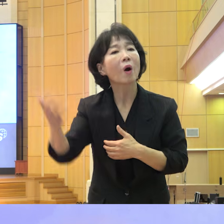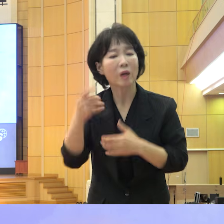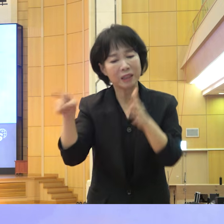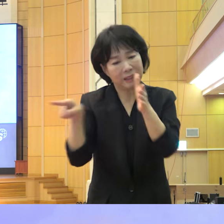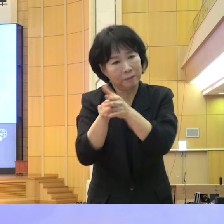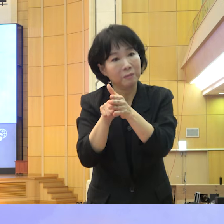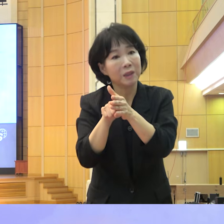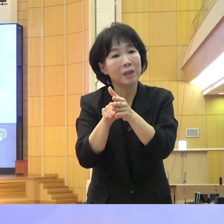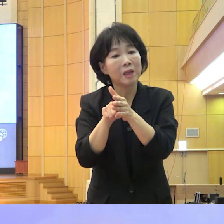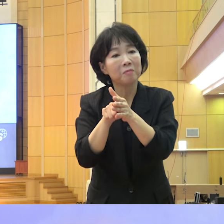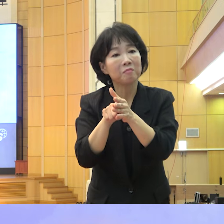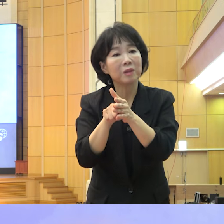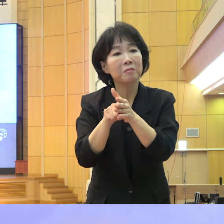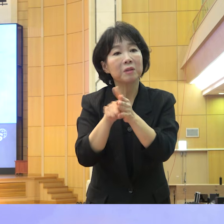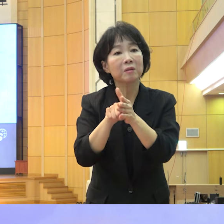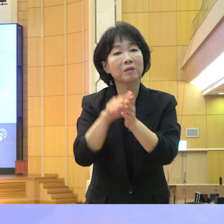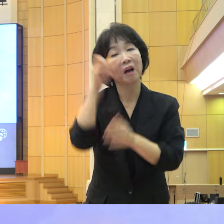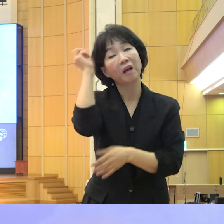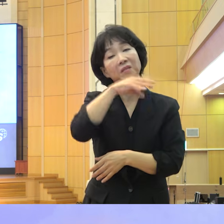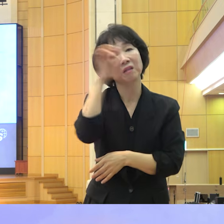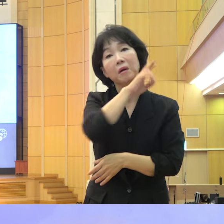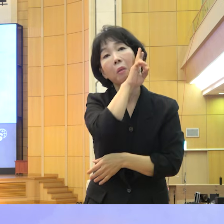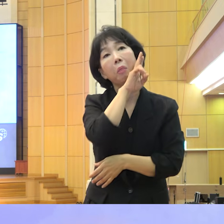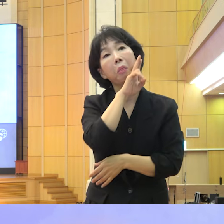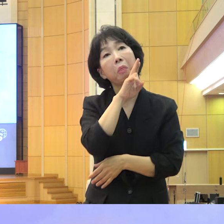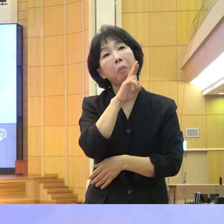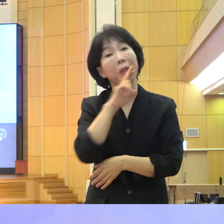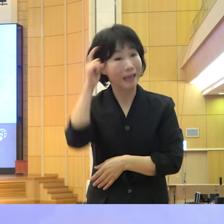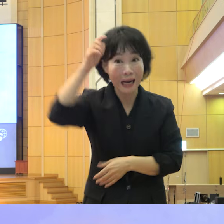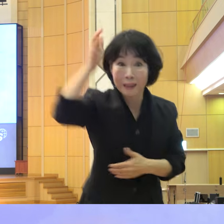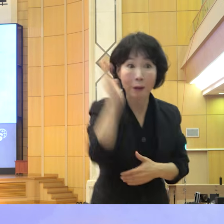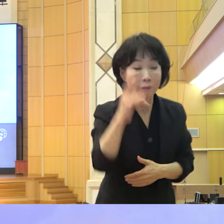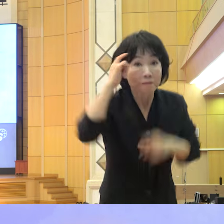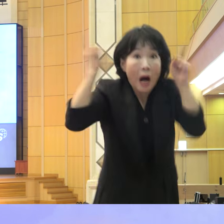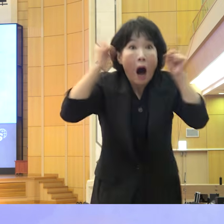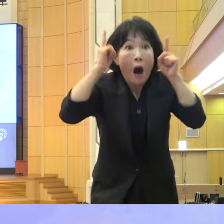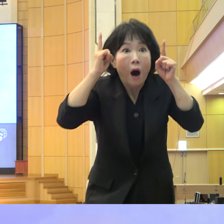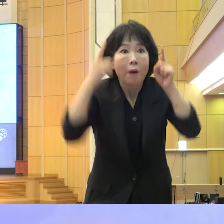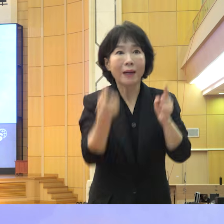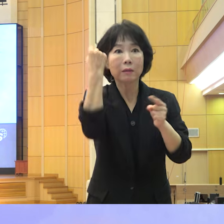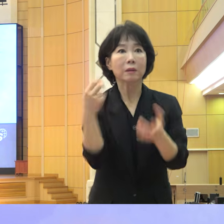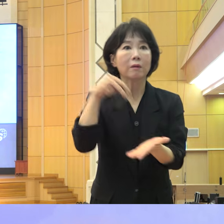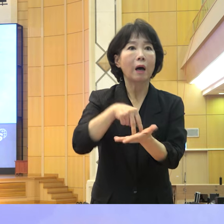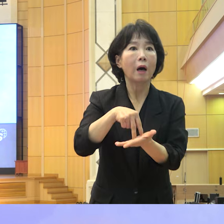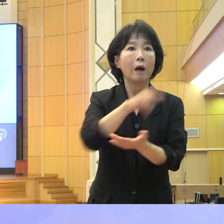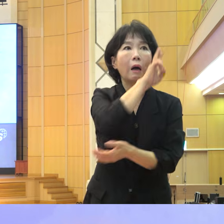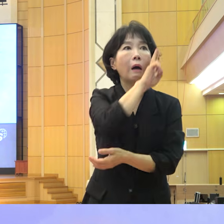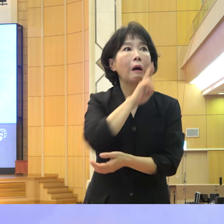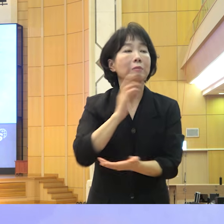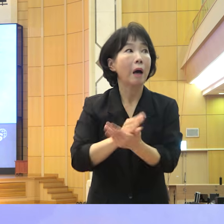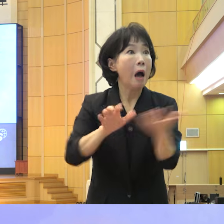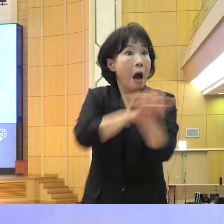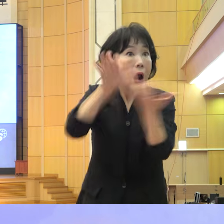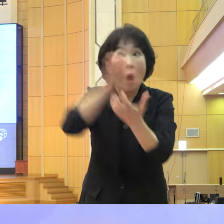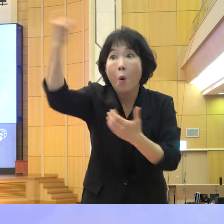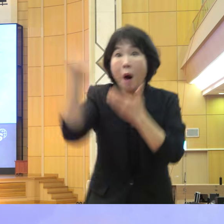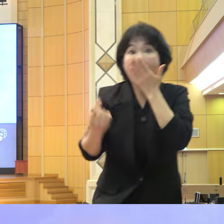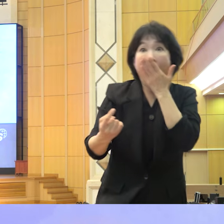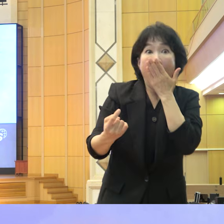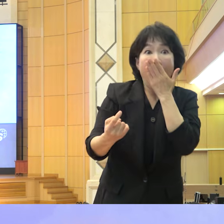거예요. 태평하게, 편안하게, 평안하다, 안전하다 할 그때에 환난이 온다고